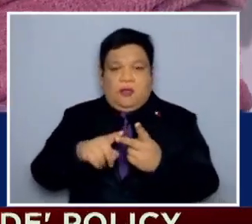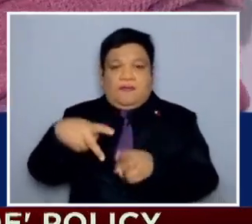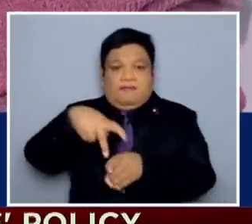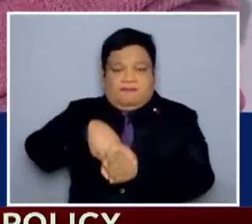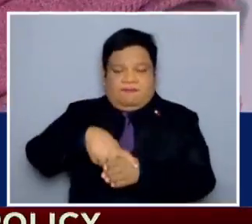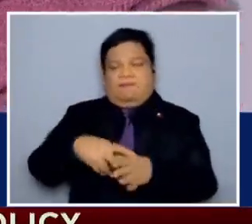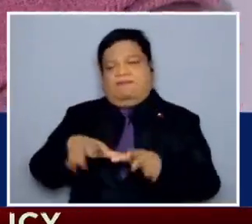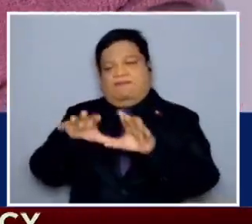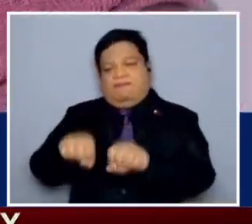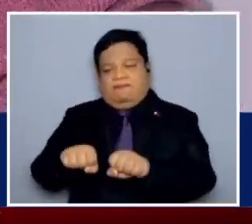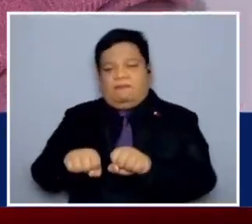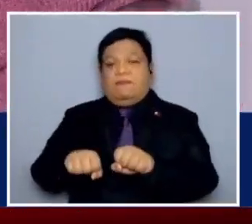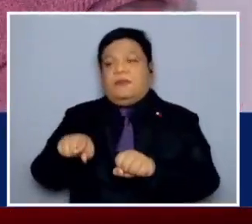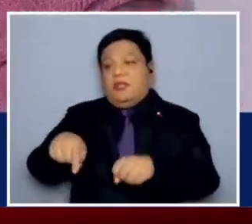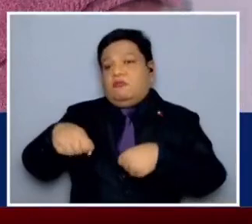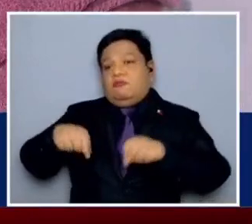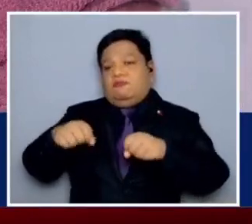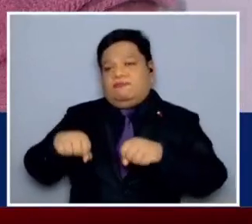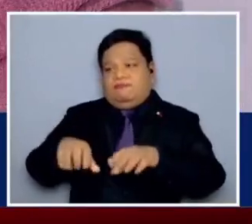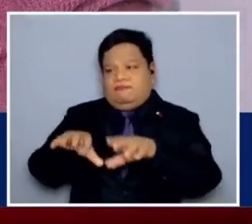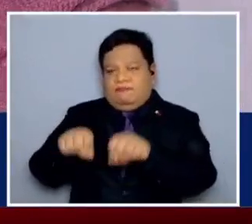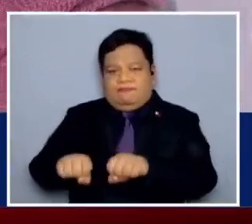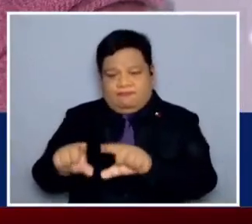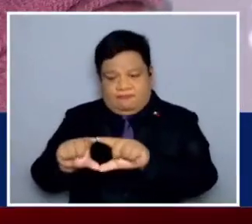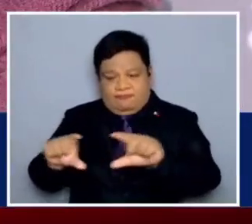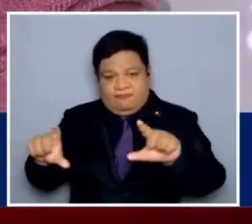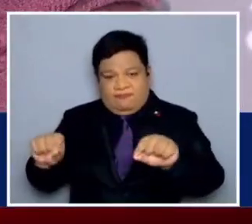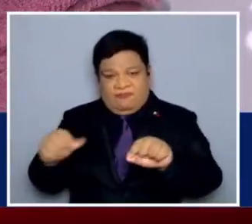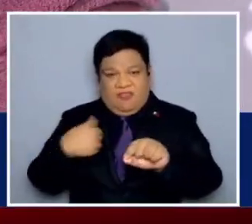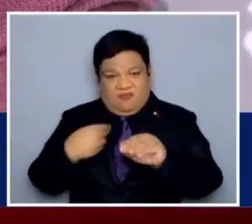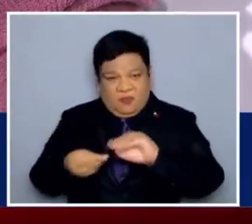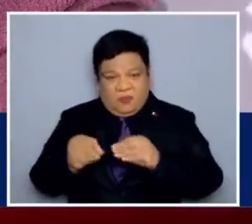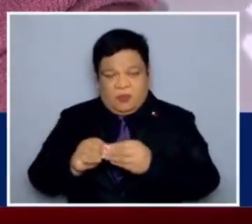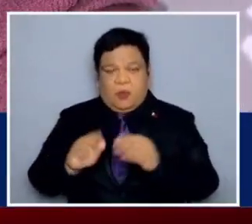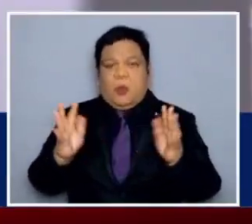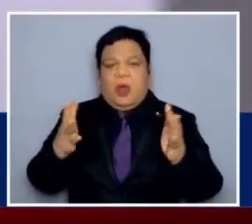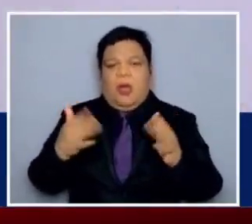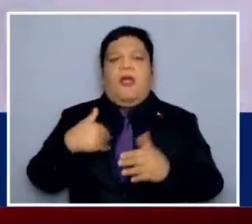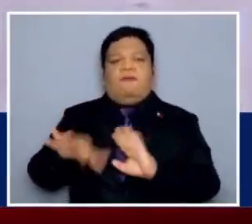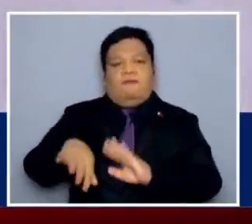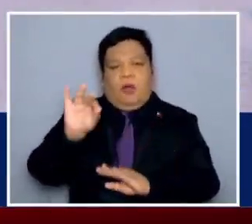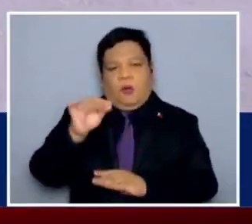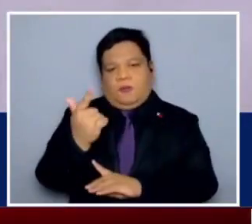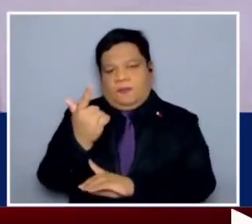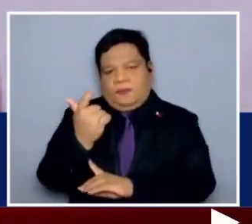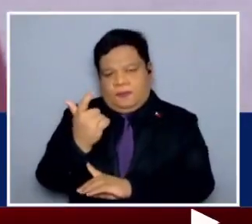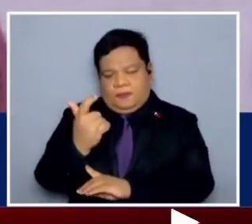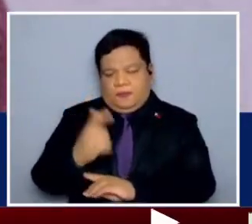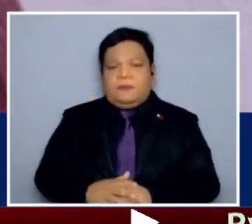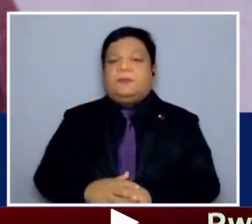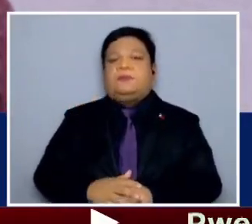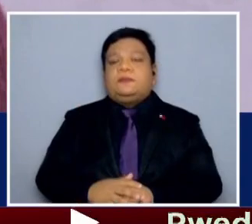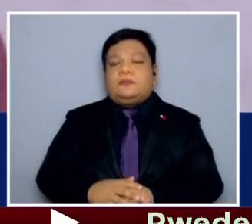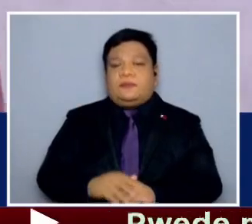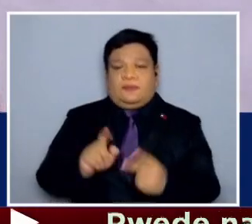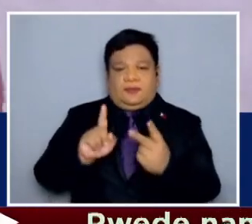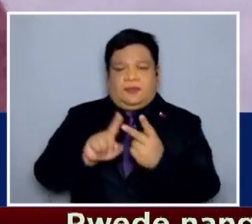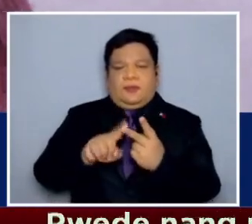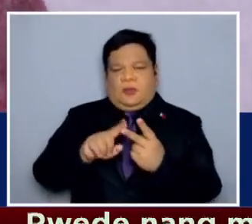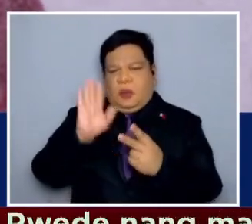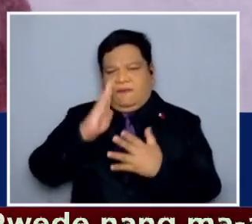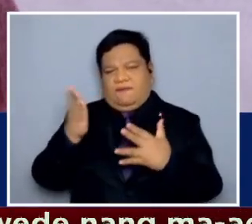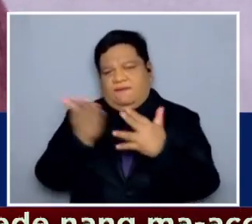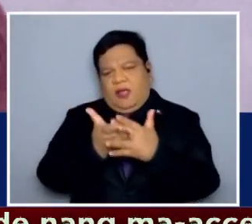narikobra motorsiklo na walang plate number at ang kalibre 38 baril. Maharap ang suspect sa patong-patong na